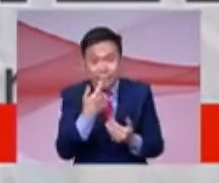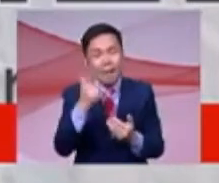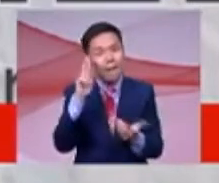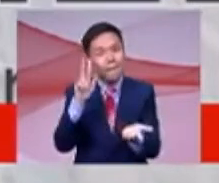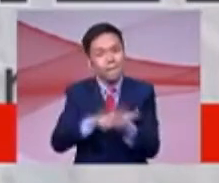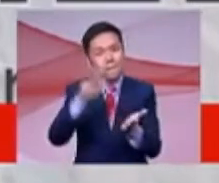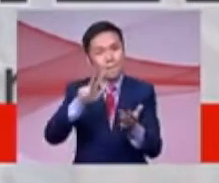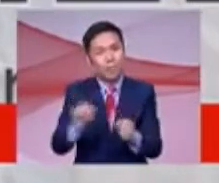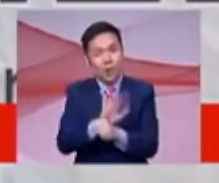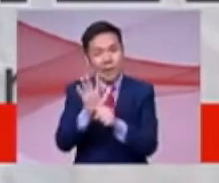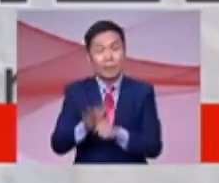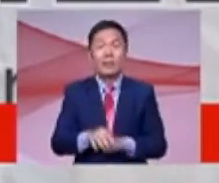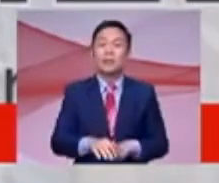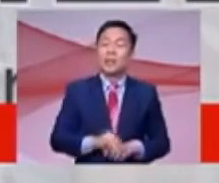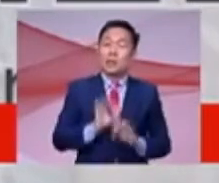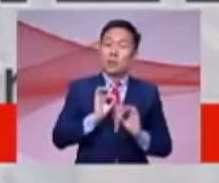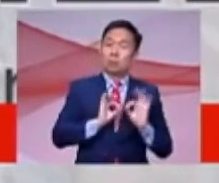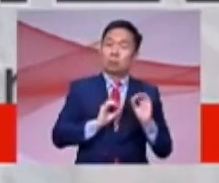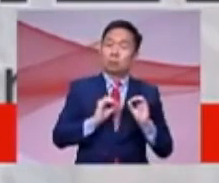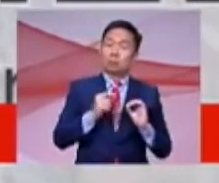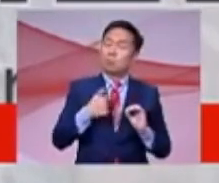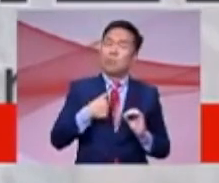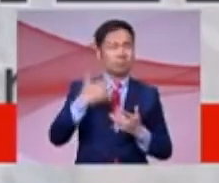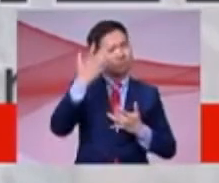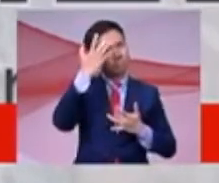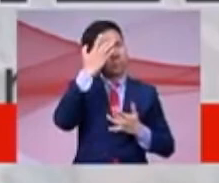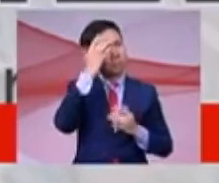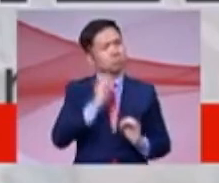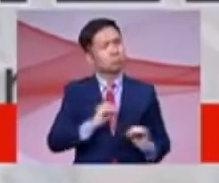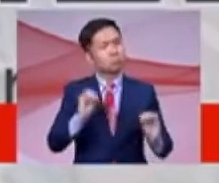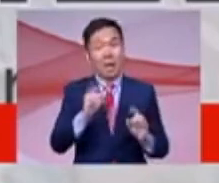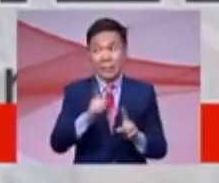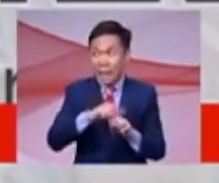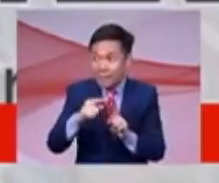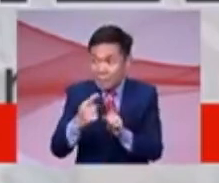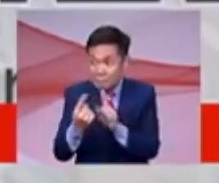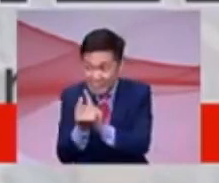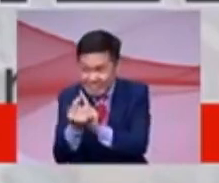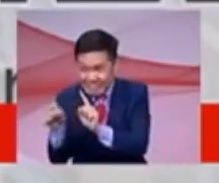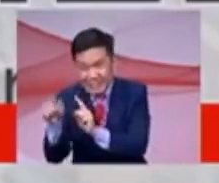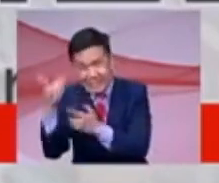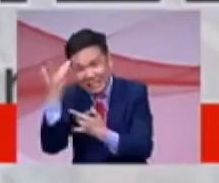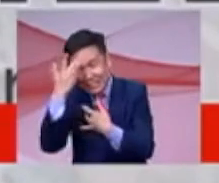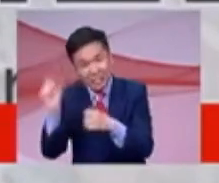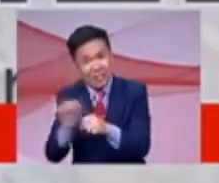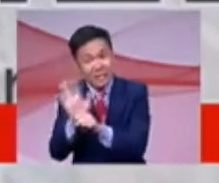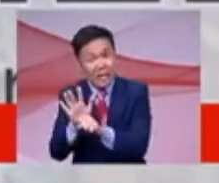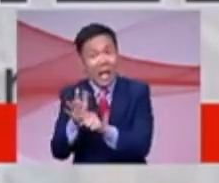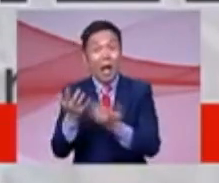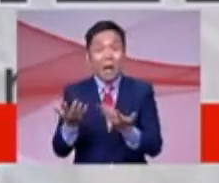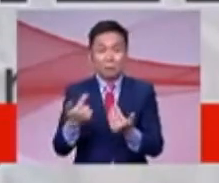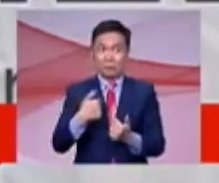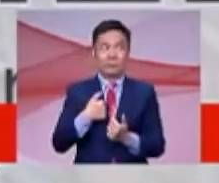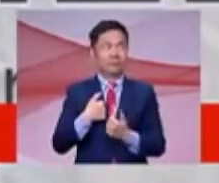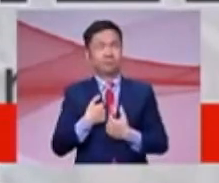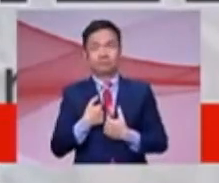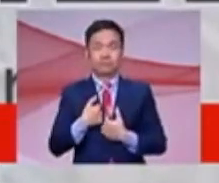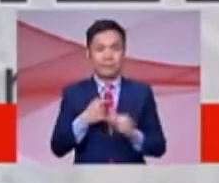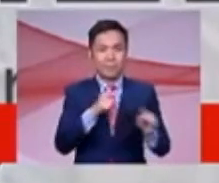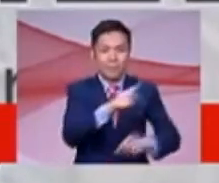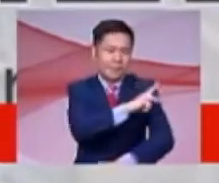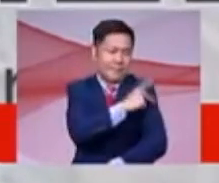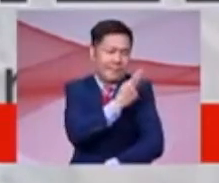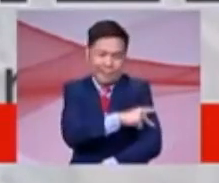tidak bergejala tetapi ada pendedahan pada kes positif ataupun casual contact, boleh pergi ke klinik